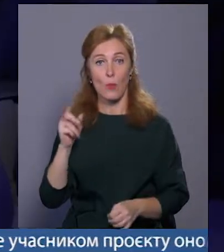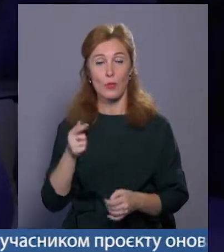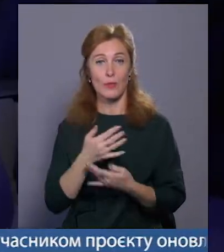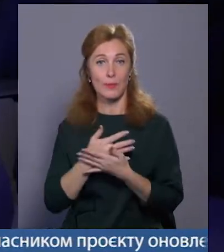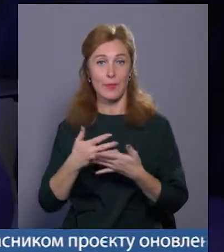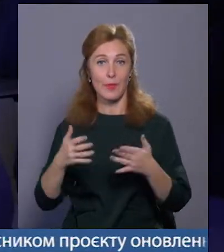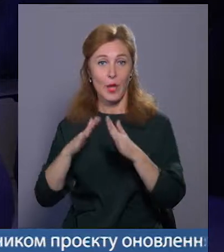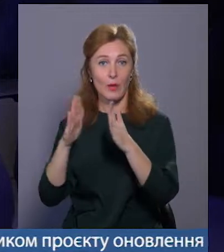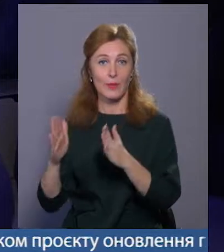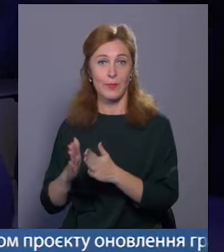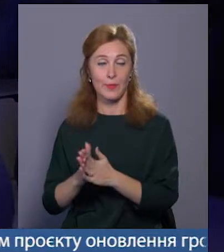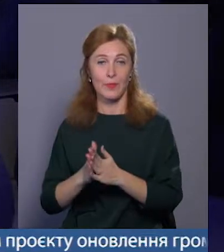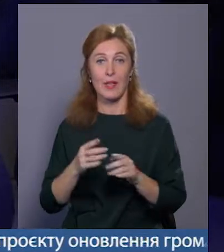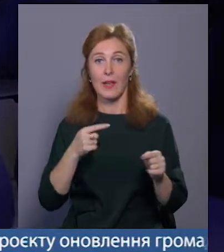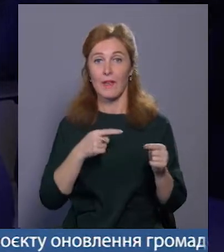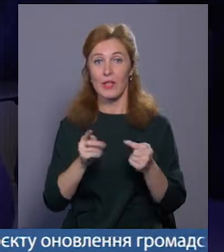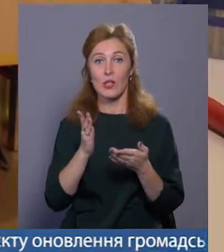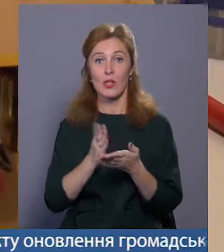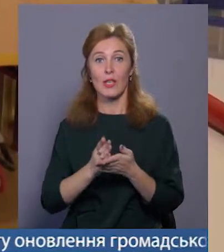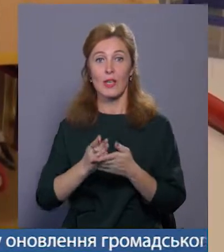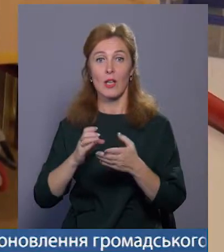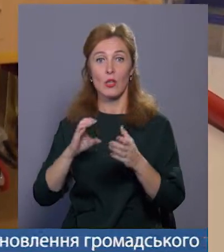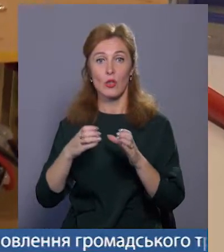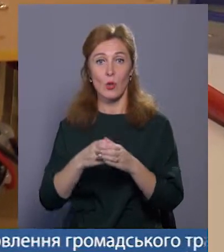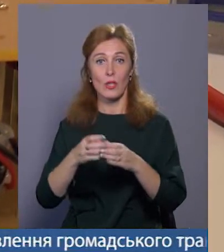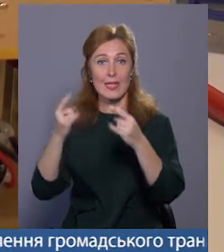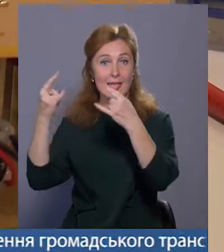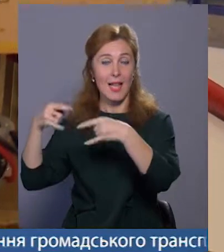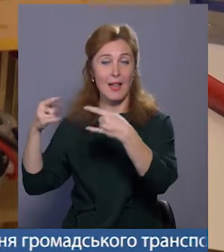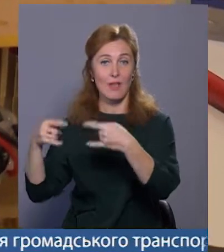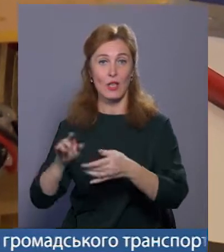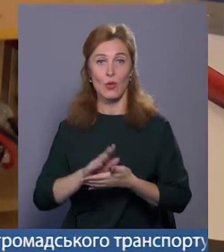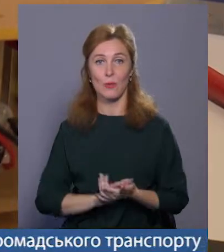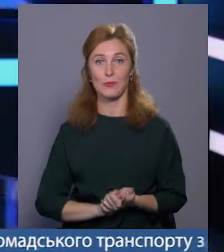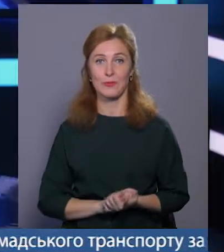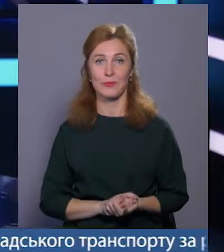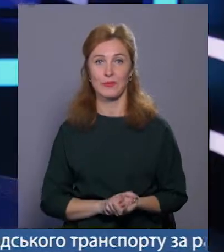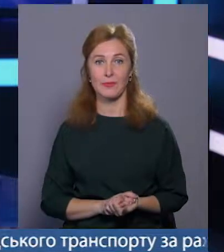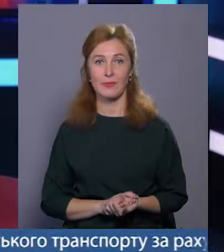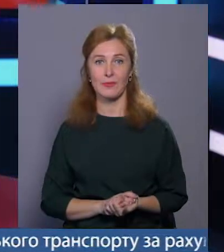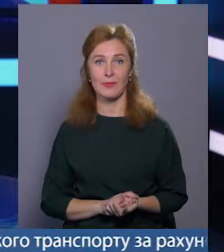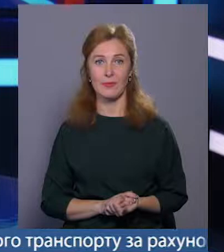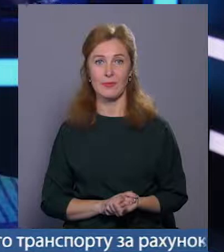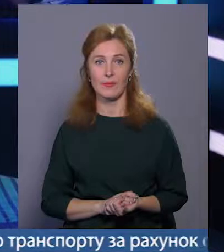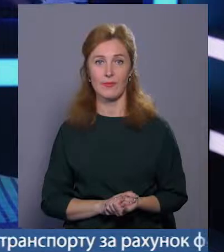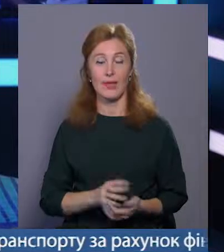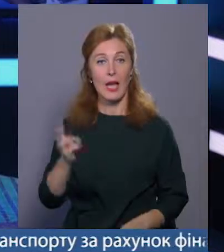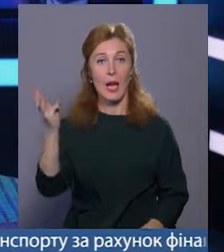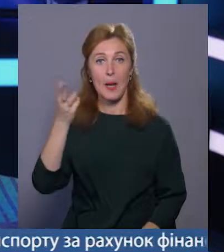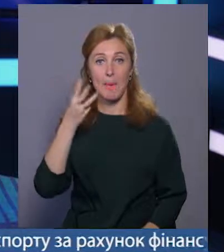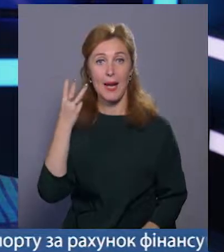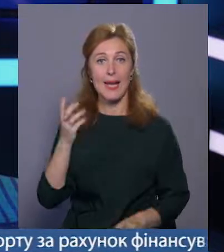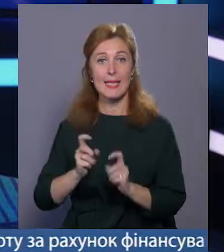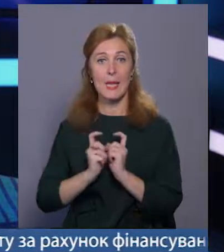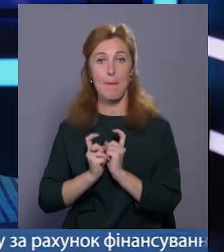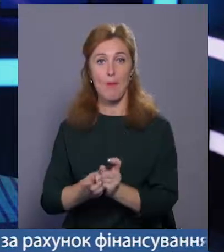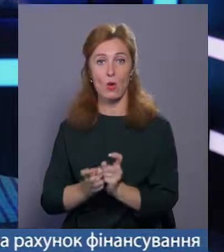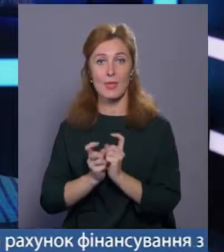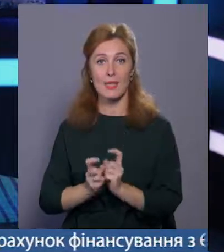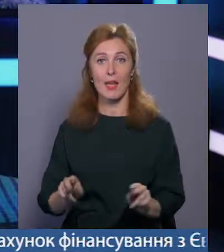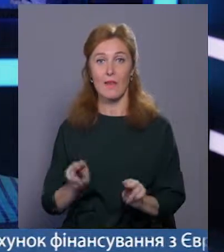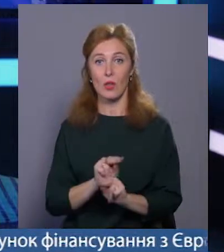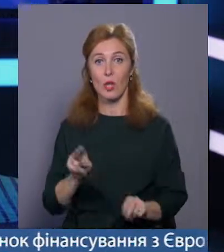розташована відпочинкова зона з телевізором. Карина Нестер, Валерій Телеховський. Новини міста. Хмельницький боксер, вихованець